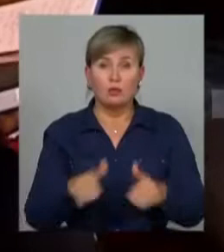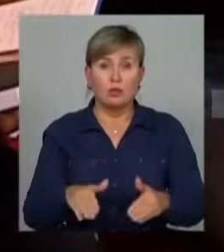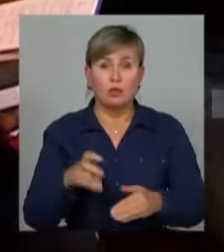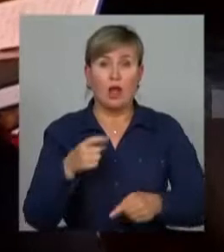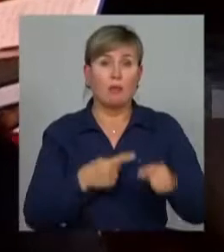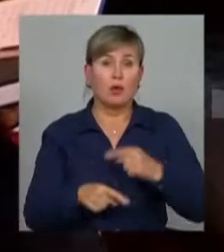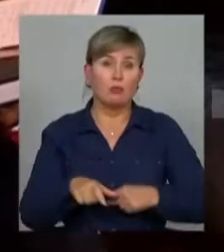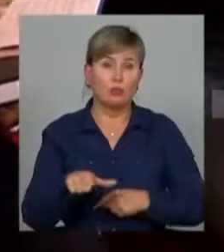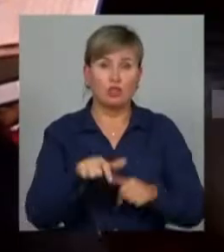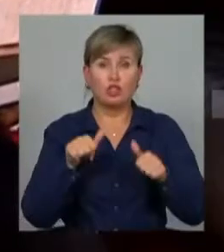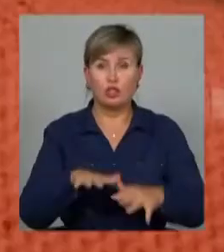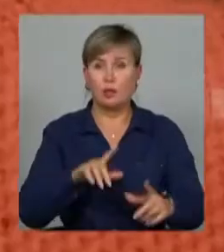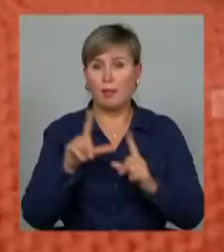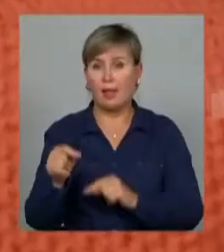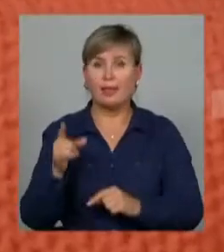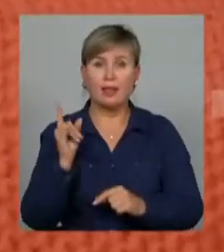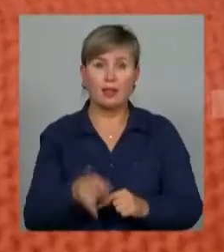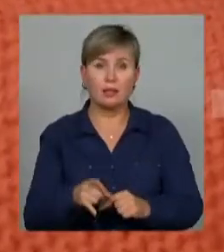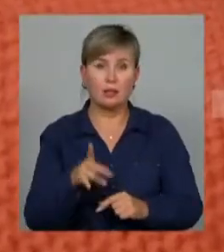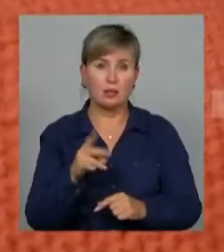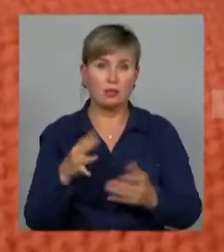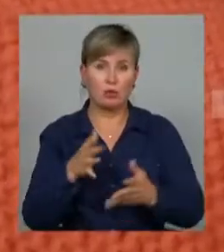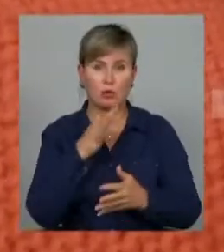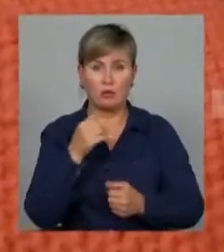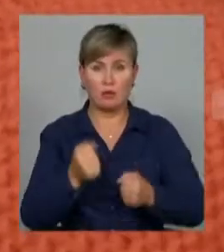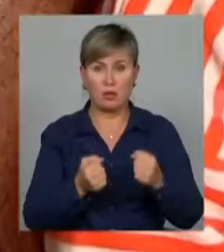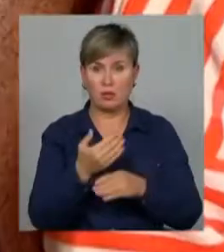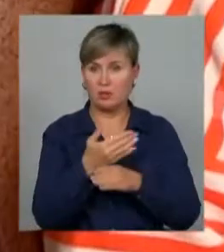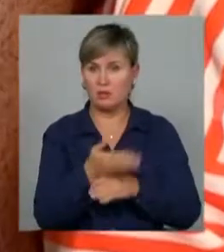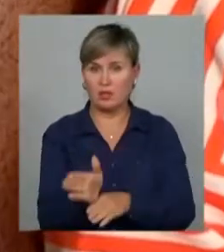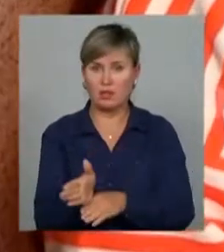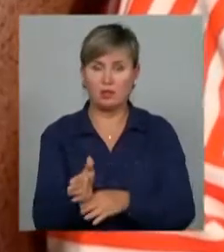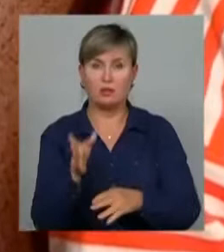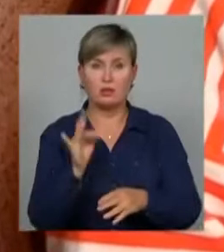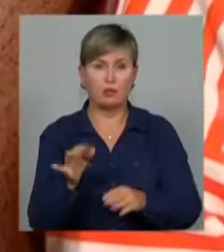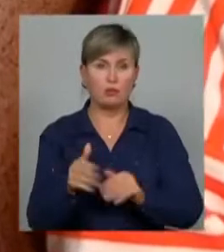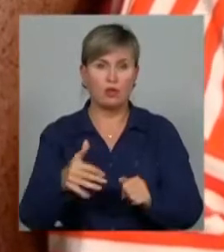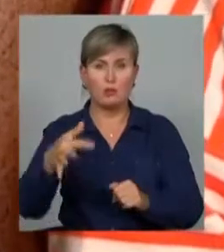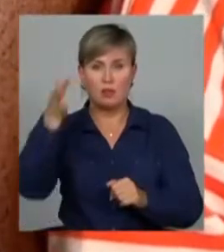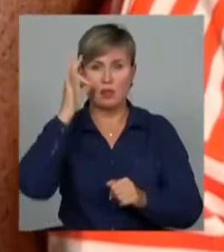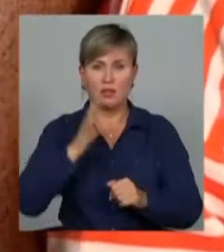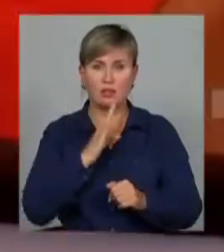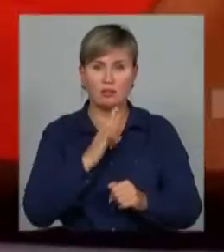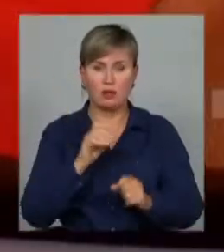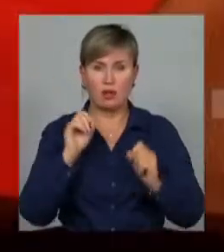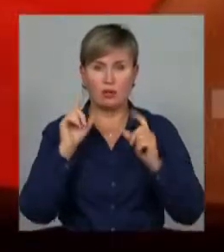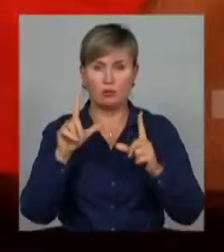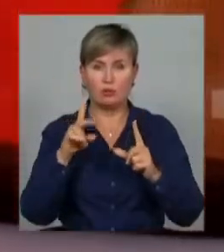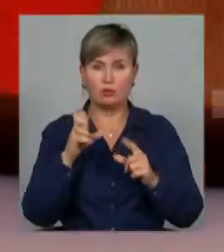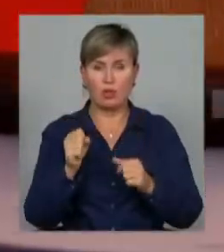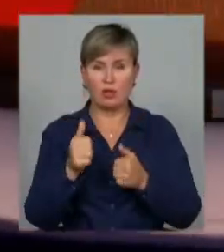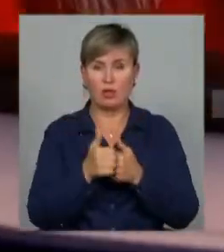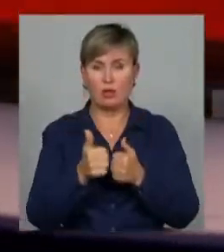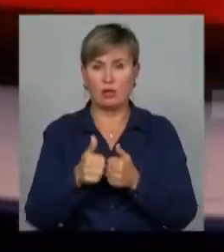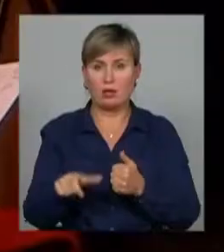обратном пути решила поехать на такси, но в какой-то момент водитель свернул с маршрута. После, вспоминает девочка, очнулась на берегу реки